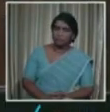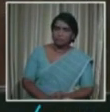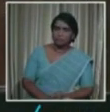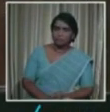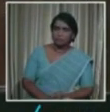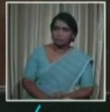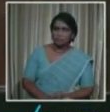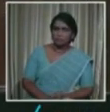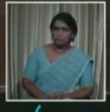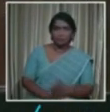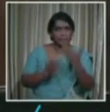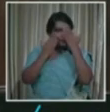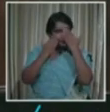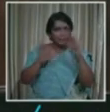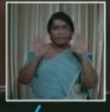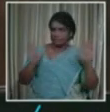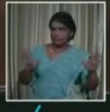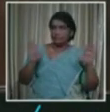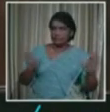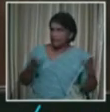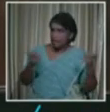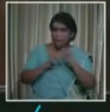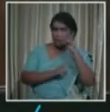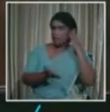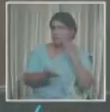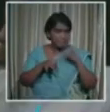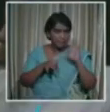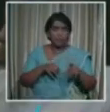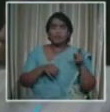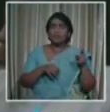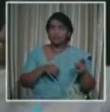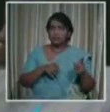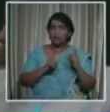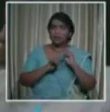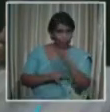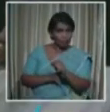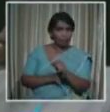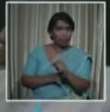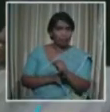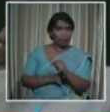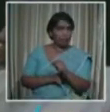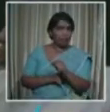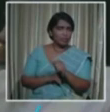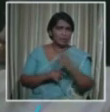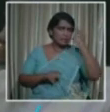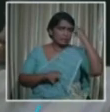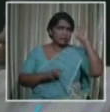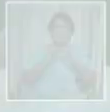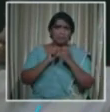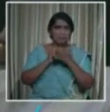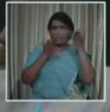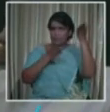කරුණාකරලා ඔබතුමාලා මේක කරගෙන යන්න දෙන්නේ නැත්නම් සභාවේ වැඩ කටයුතු මම නතර කරනවා. අගමැතිකම පිළිබඳ කලබලයක් ඒගොල්ලන් මේගොල්ලන්ට